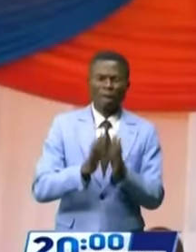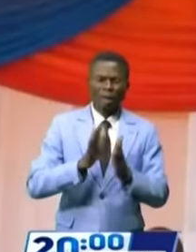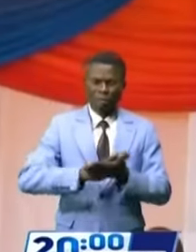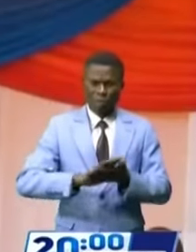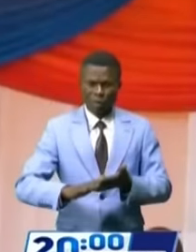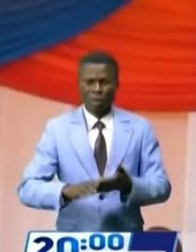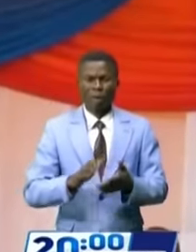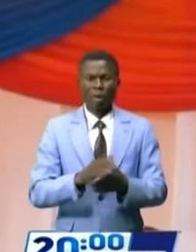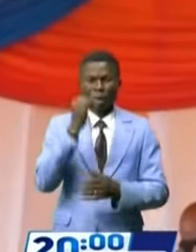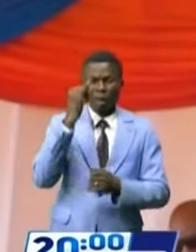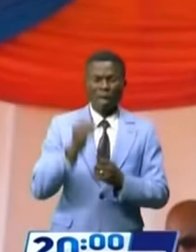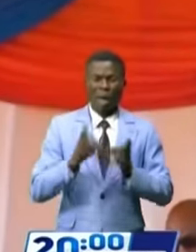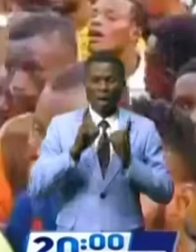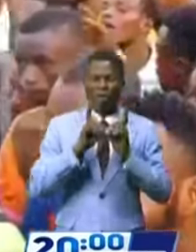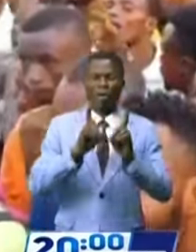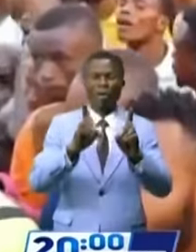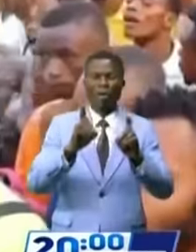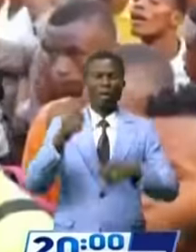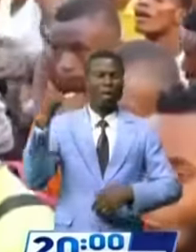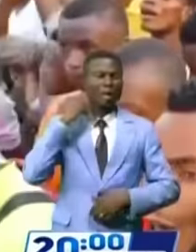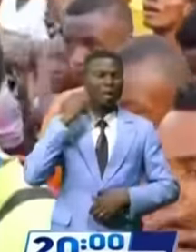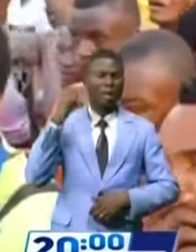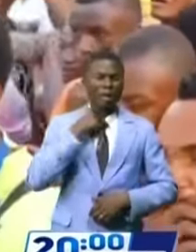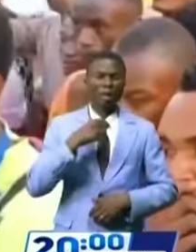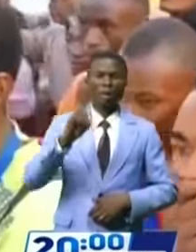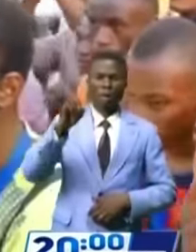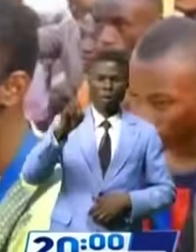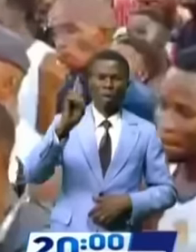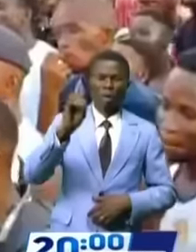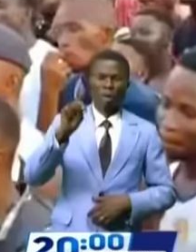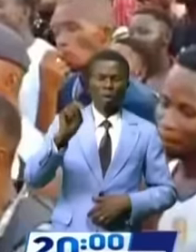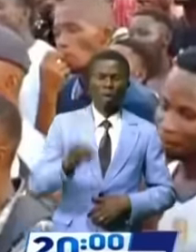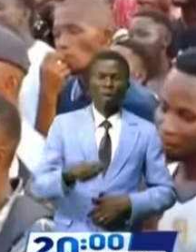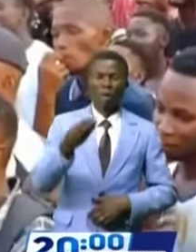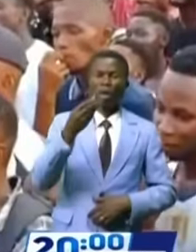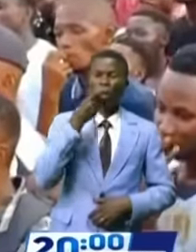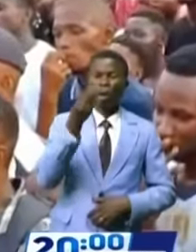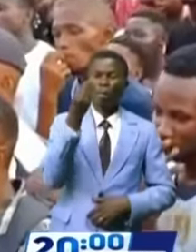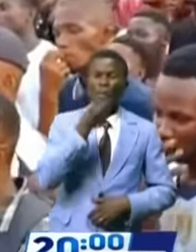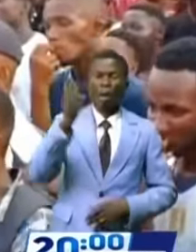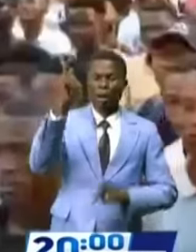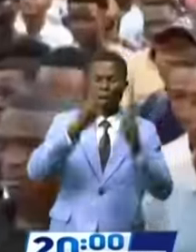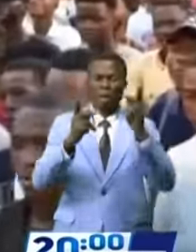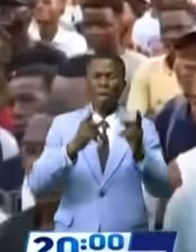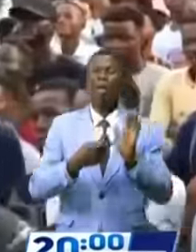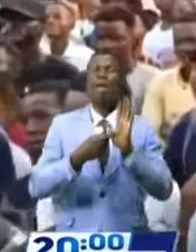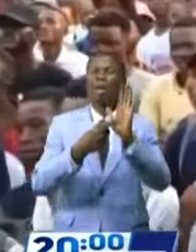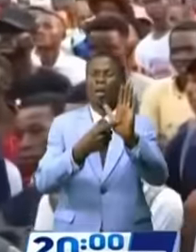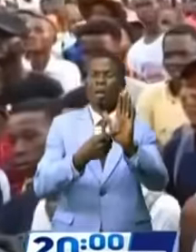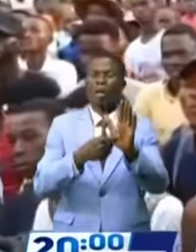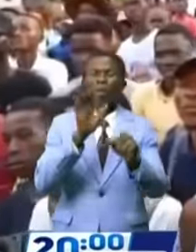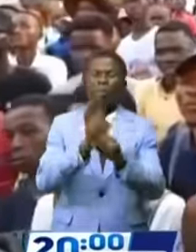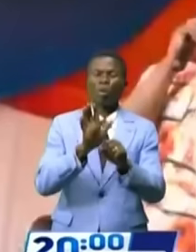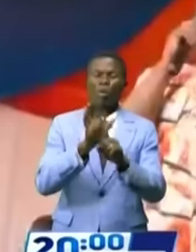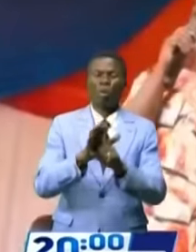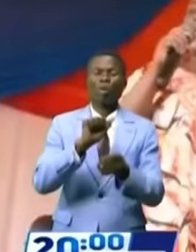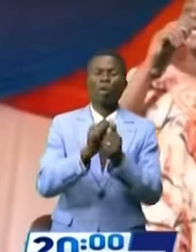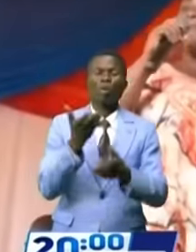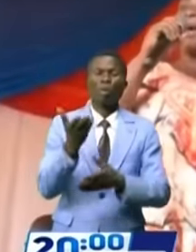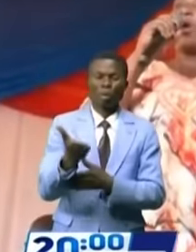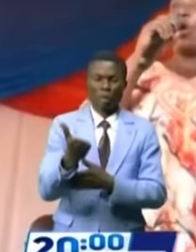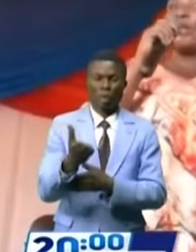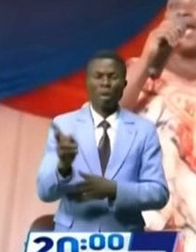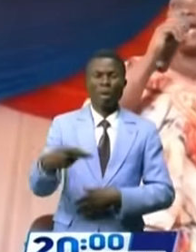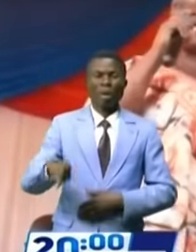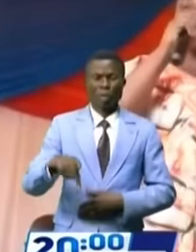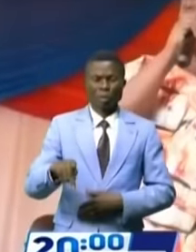À la fin de son meeting, le docteur Denis Mukwege a accordé la parole au public qui lui a exposé les différents défis à la